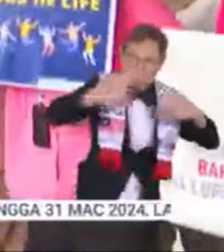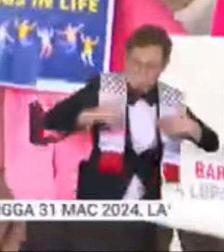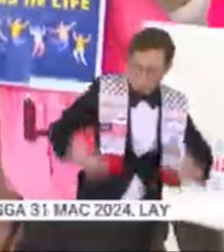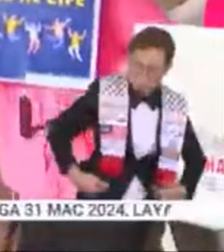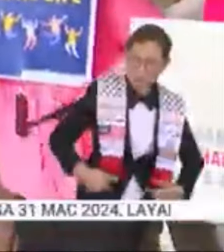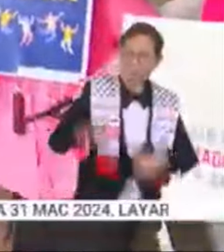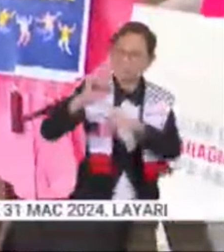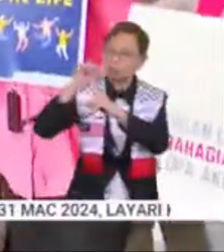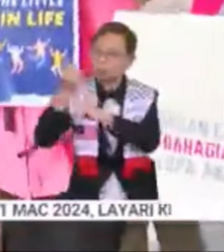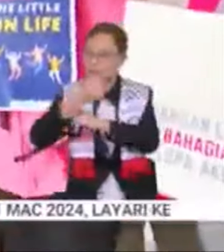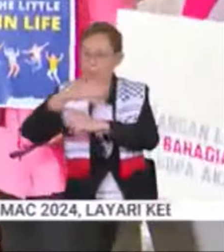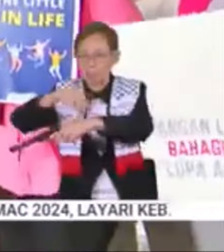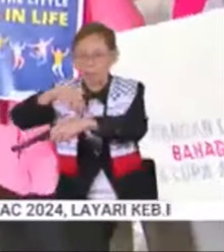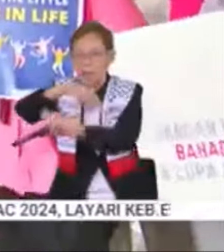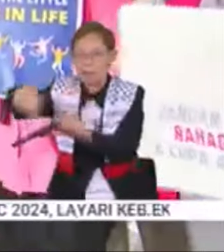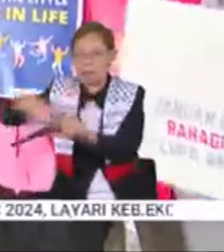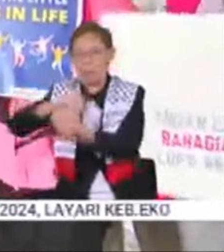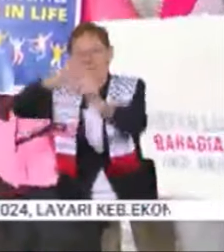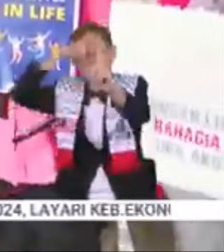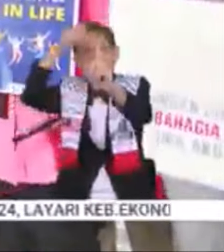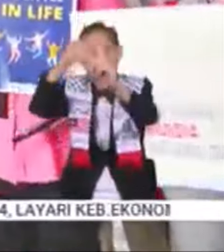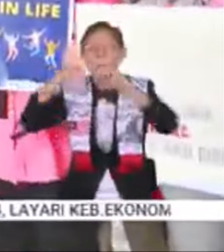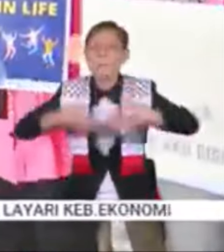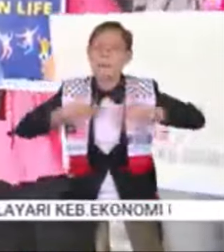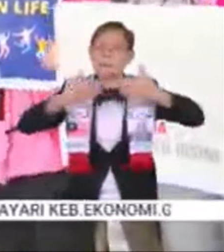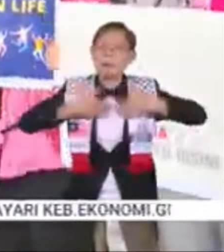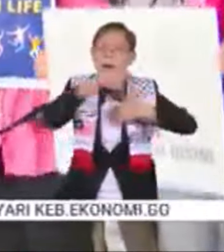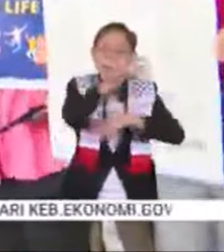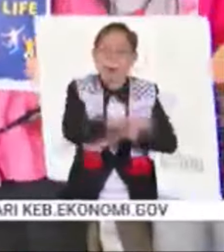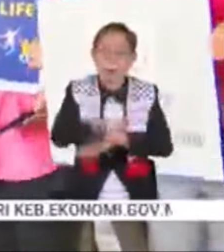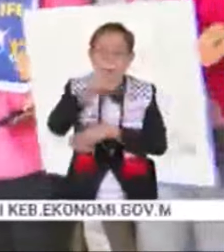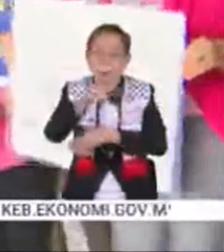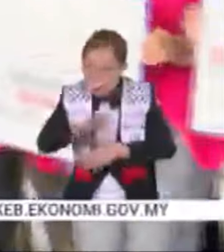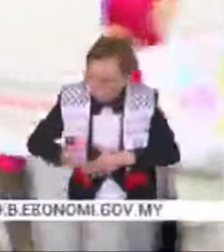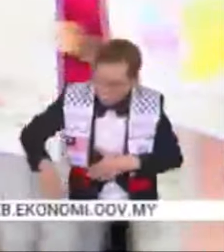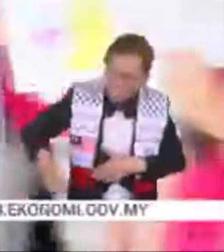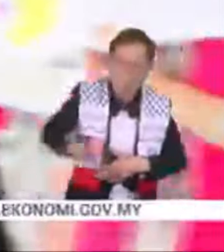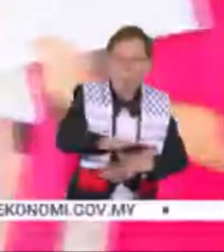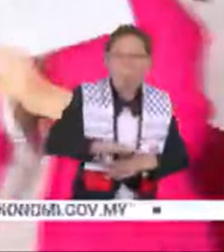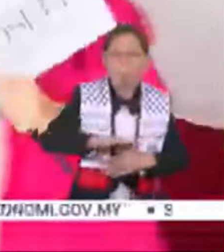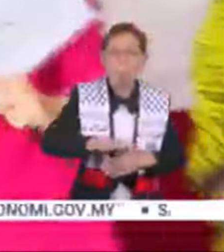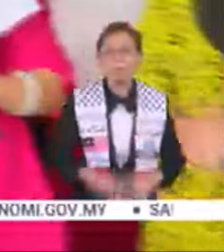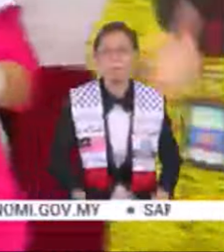pembangunan fizikal, sosial dan alam sekitar ke arah kesejahteraan penduduk sejagat.